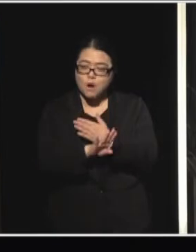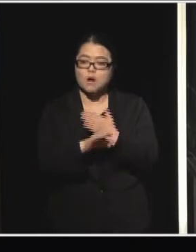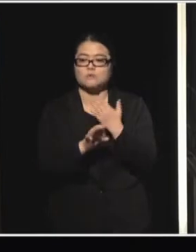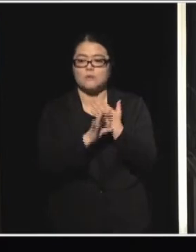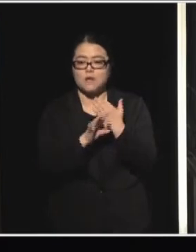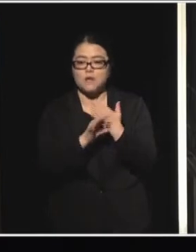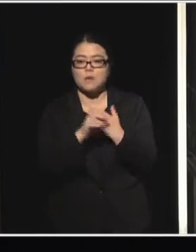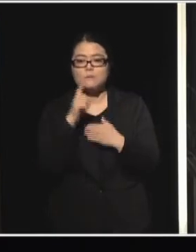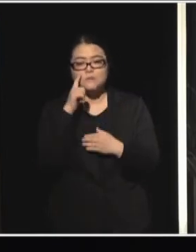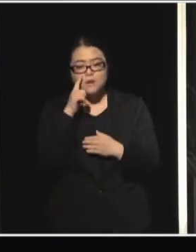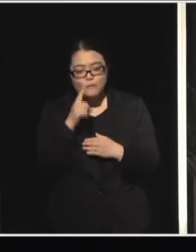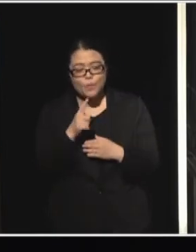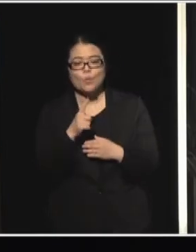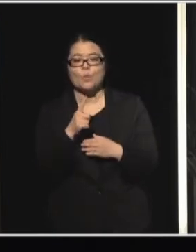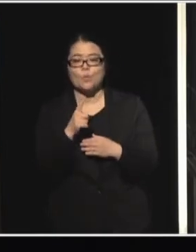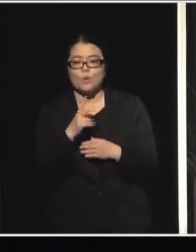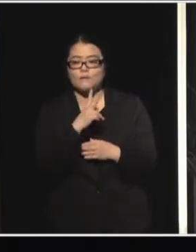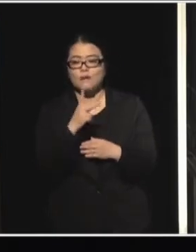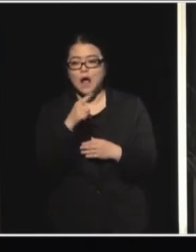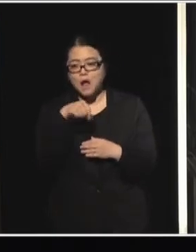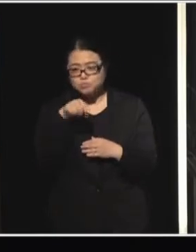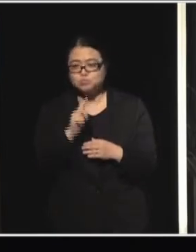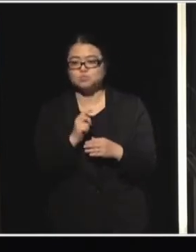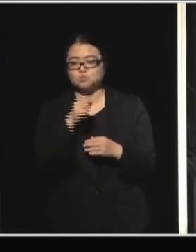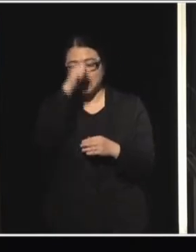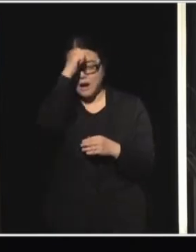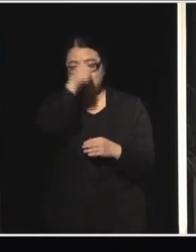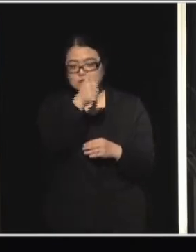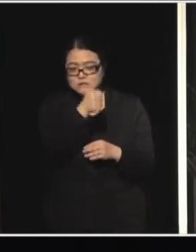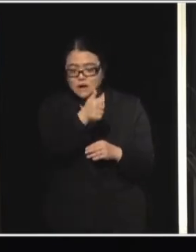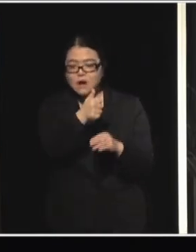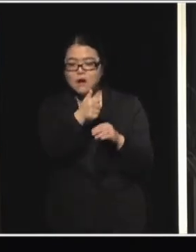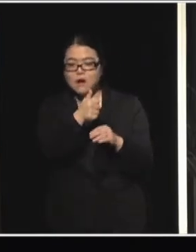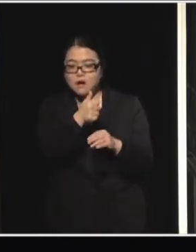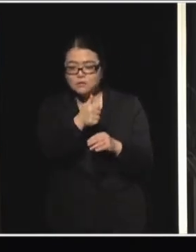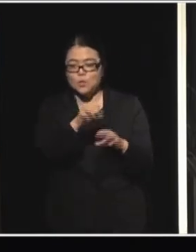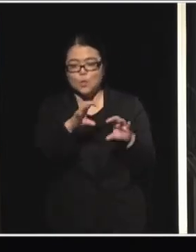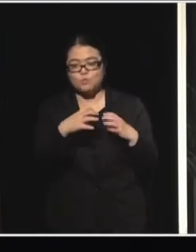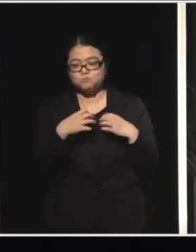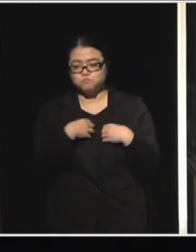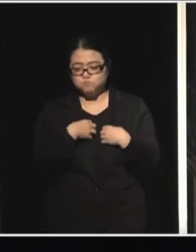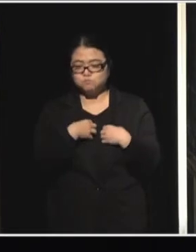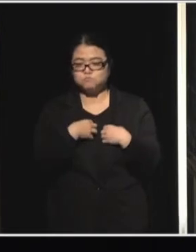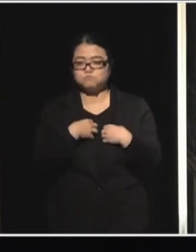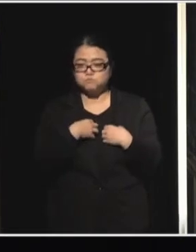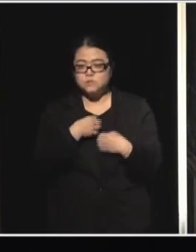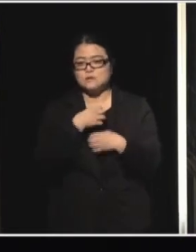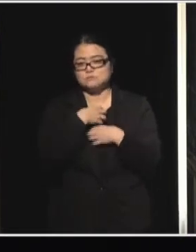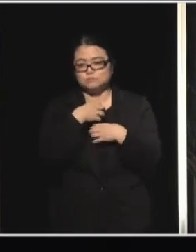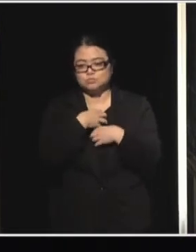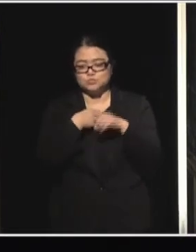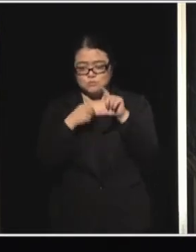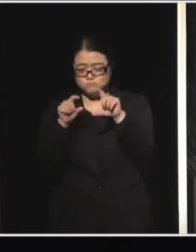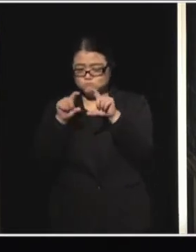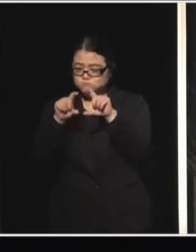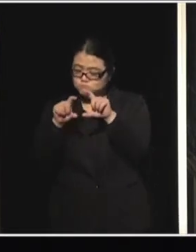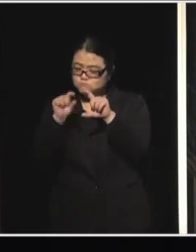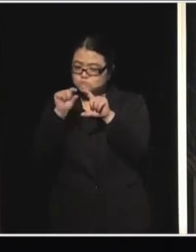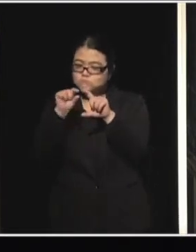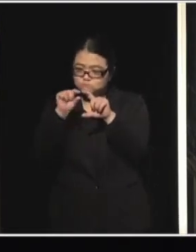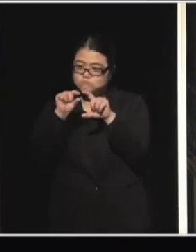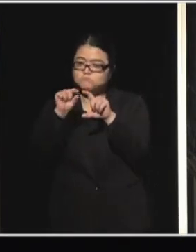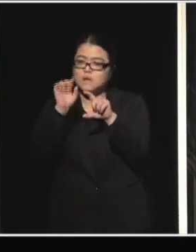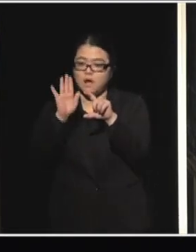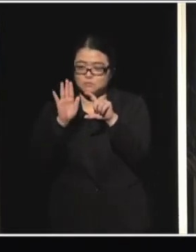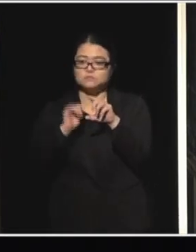と烏賊蛸屋高い結果が報告されています入浴シーンのマウントサイナイ病院ではそう国はこれは